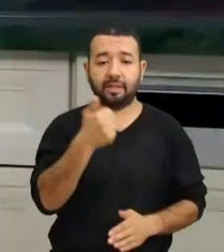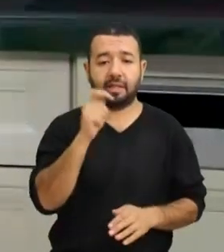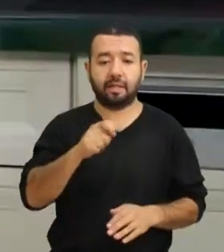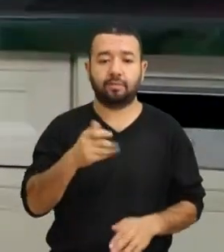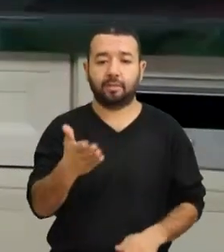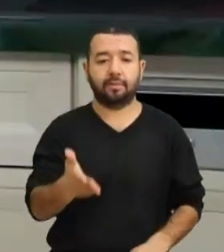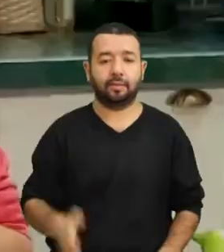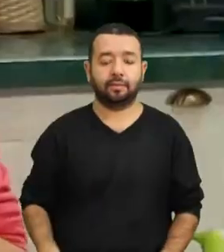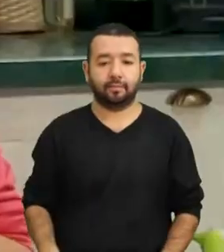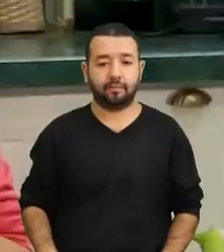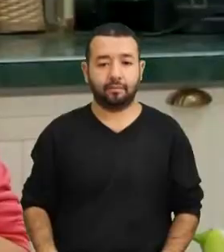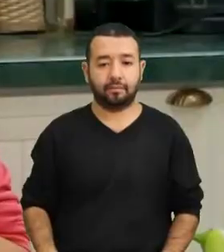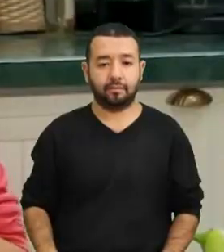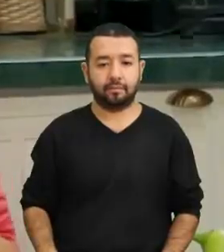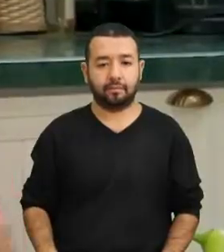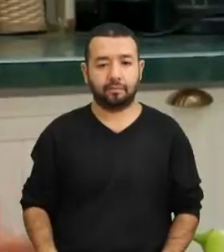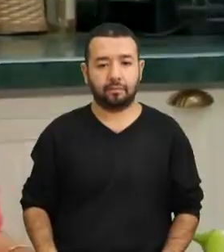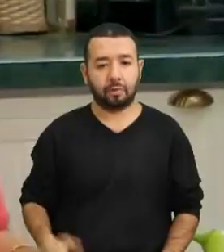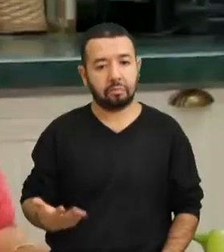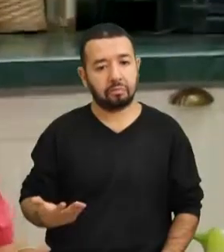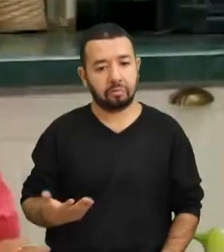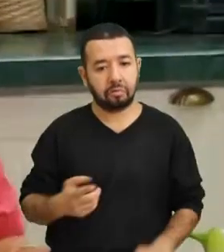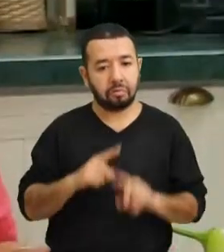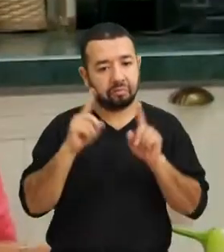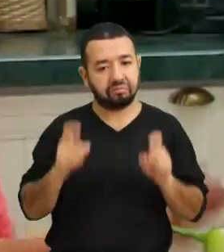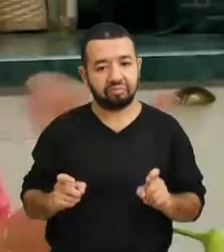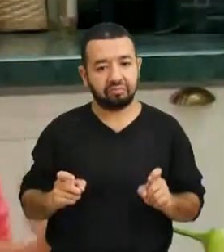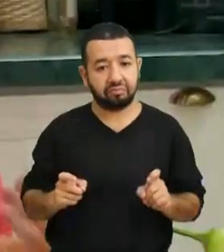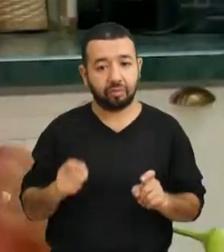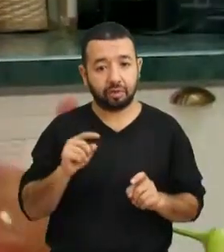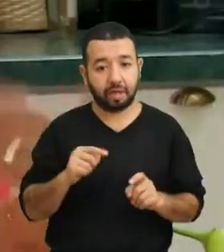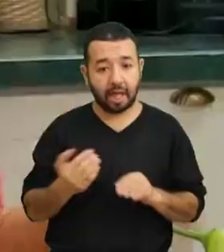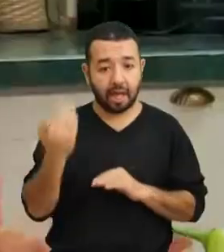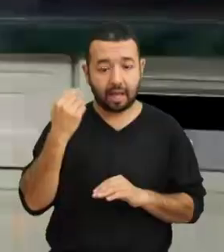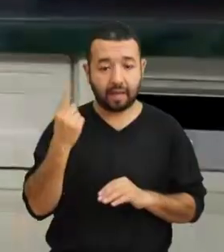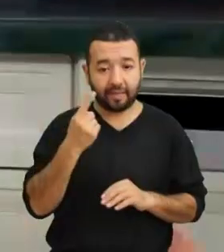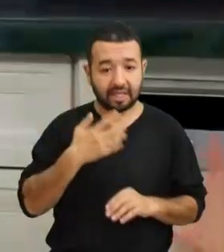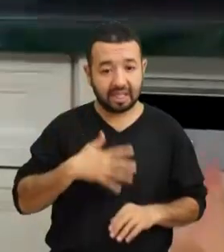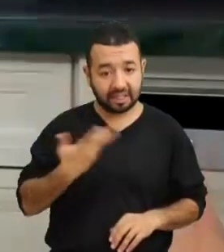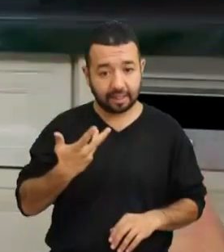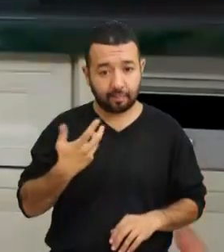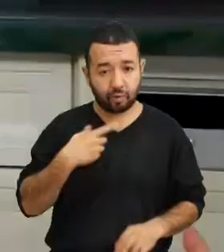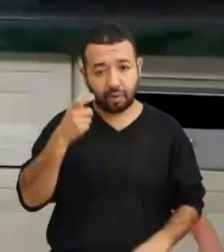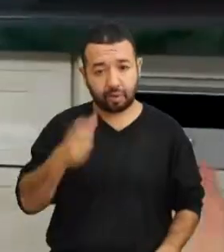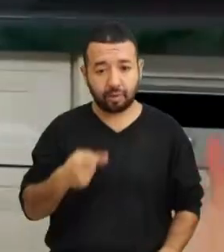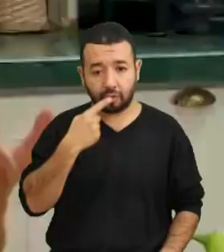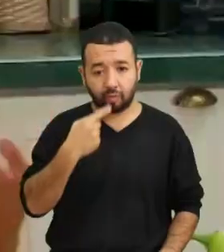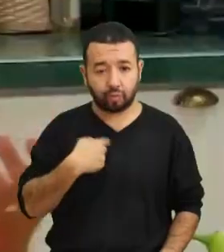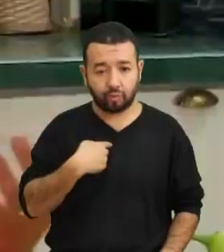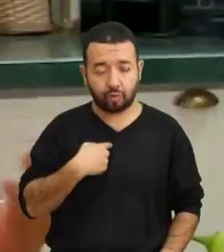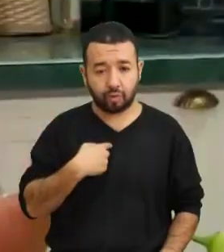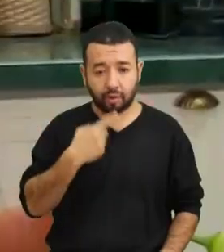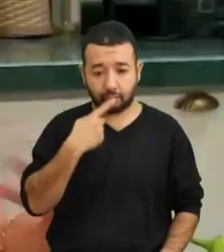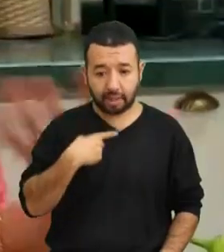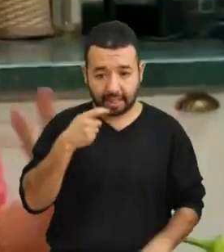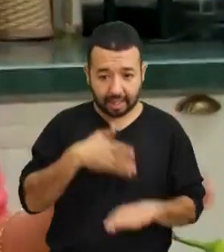güzel yapıyorsun Meryem ya. Hayret. Yani ardından bir şey istemediğinde, yani bu biraz önceki